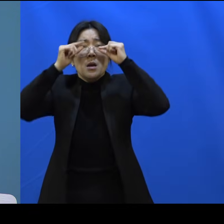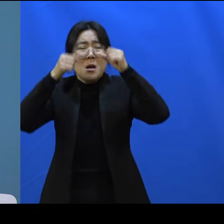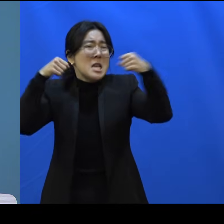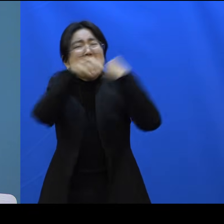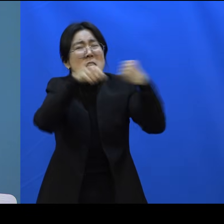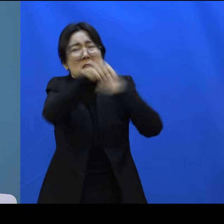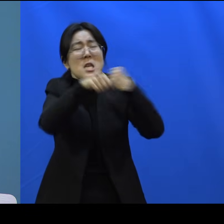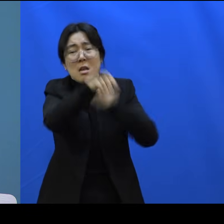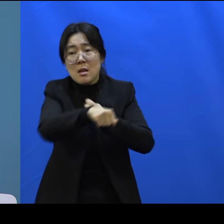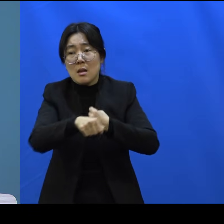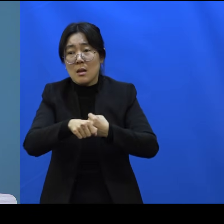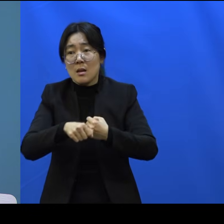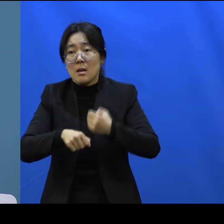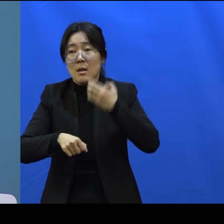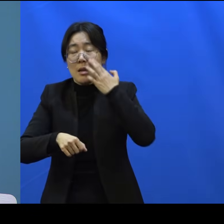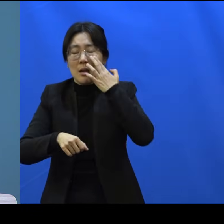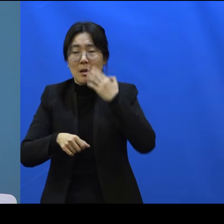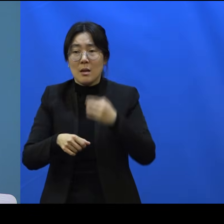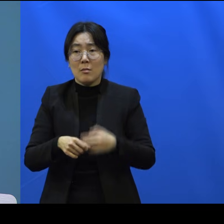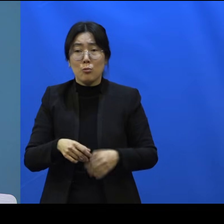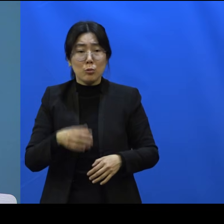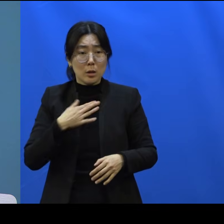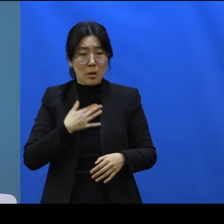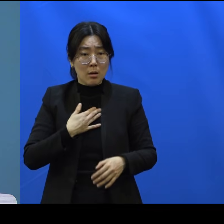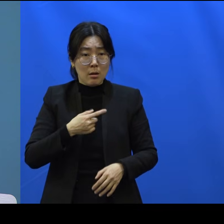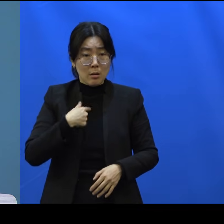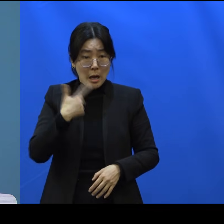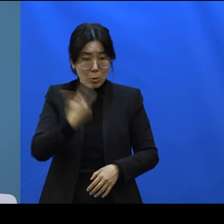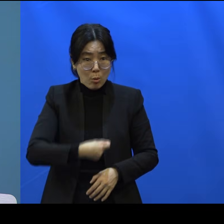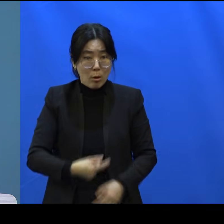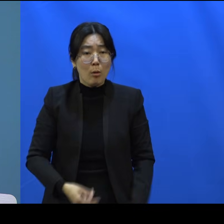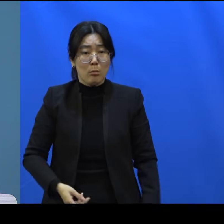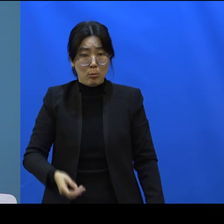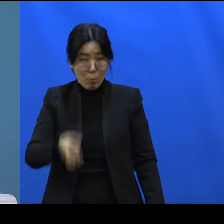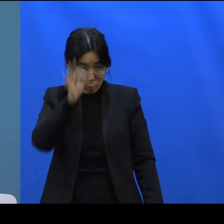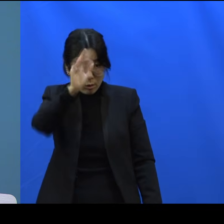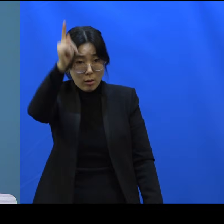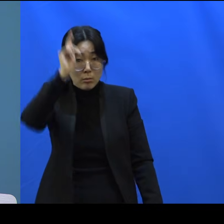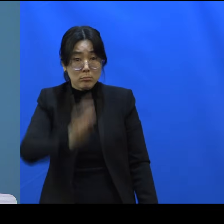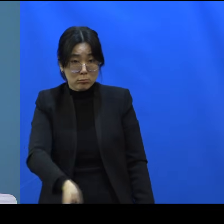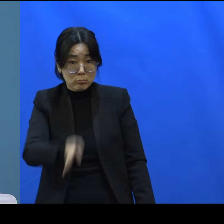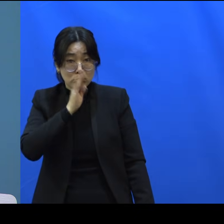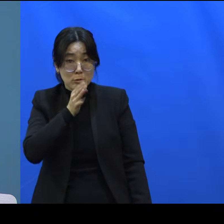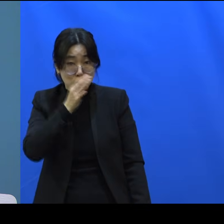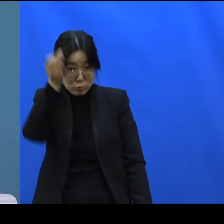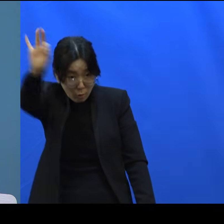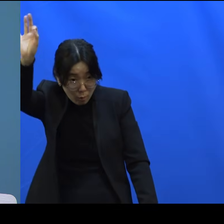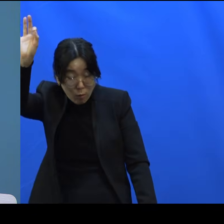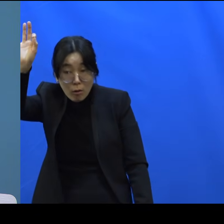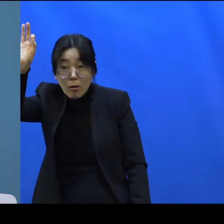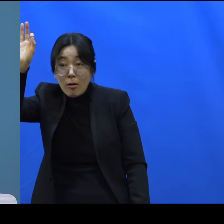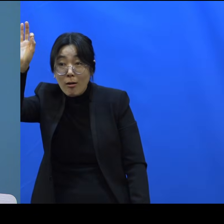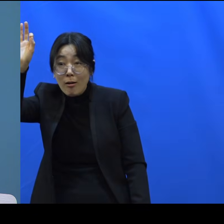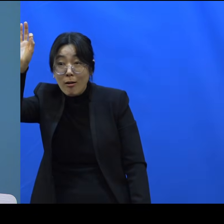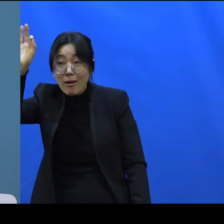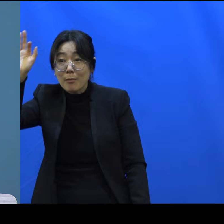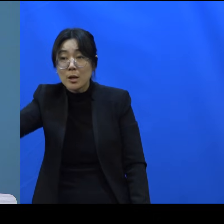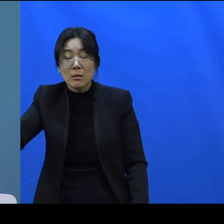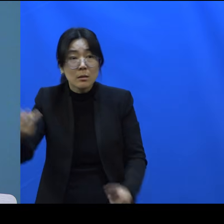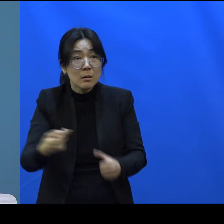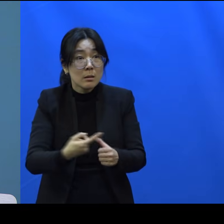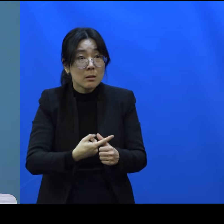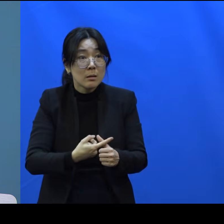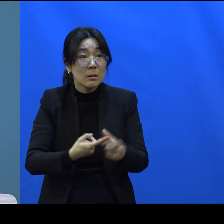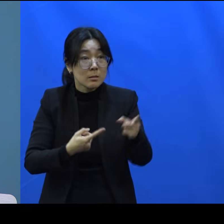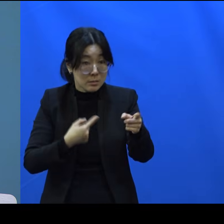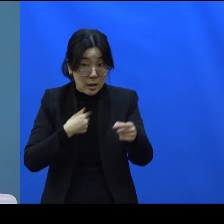되고, 그 인정할 거 인정하면 되는데 마음이 편한 거예요. 그러면 자유함이 오는 거거든요. 근데 인정을 못해.